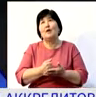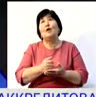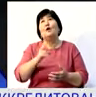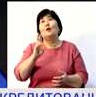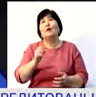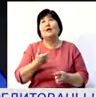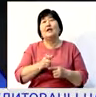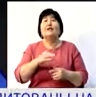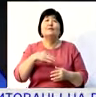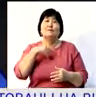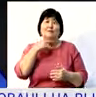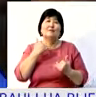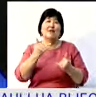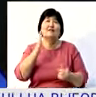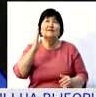и болеть за вас.